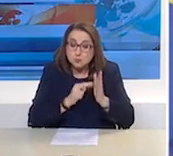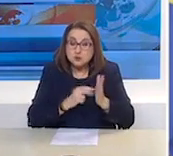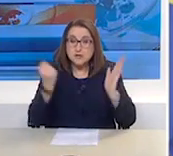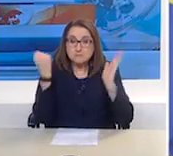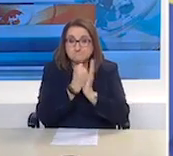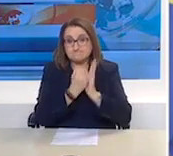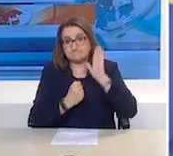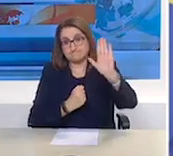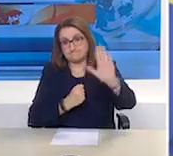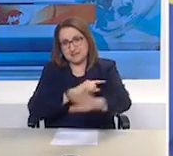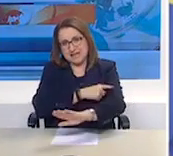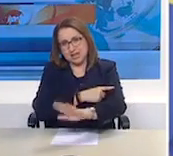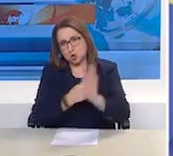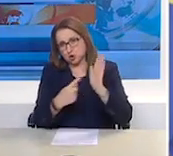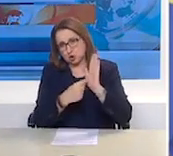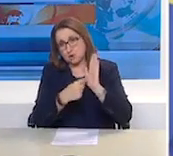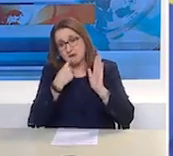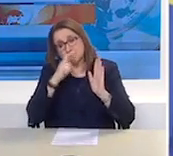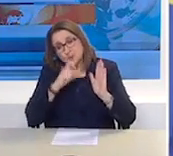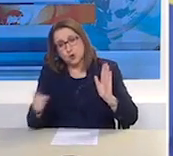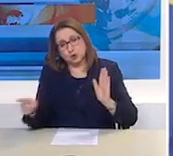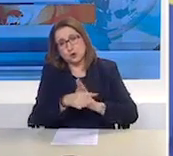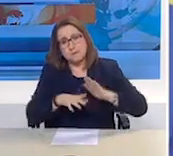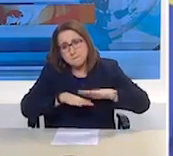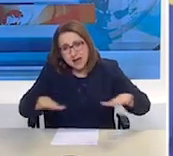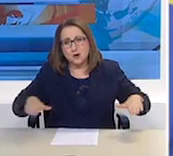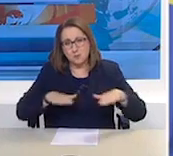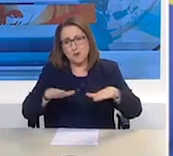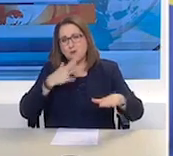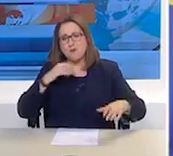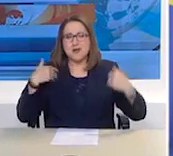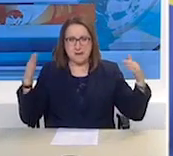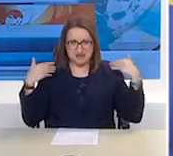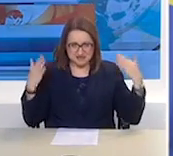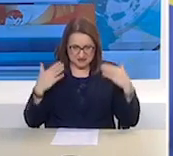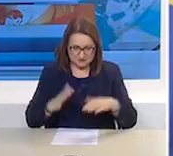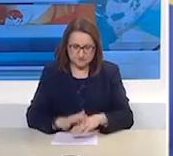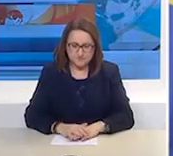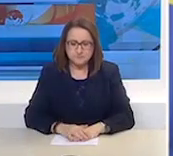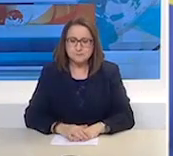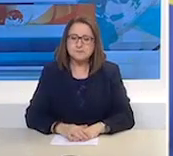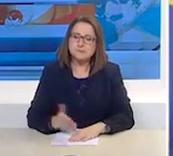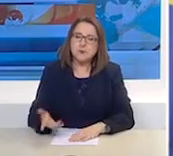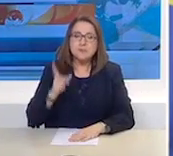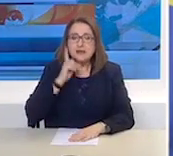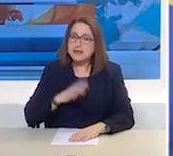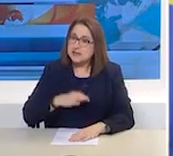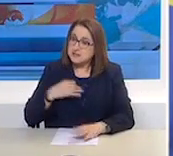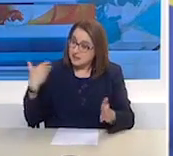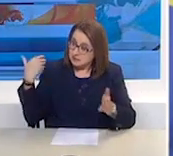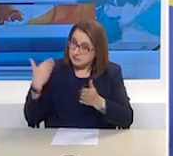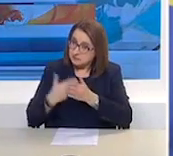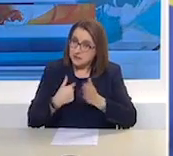βεβαιώσεων. Αγαπητοί μου συμπολίτες, κυρίες και κύριοι, κατά την πρώτη φάση αποδείξαμε την ατομική και τη συλλογική μας ευθύνη. Με τον ίδιο